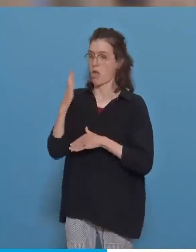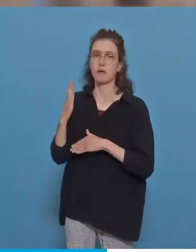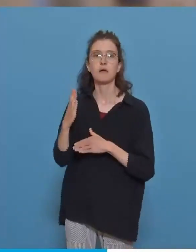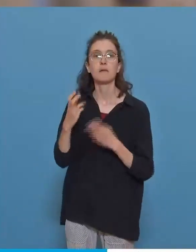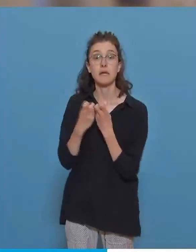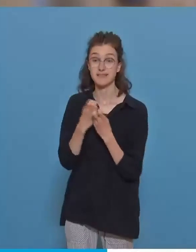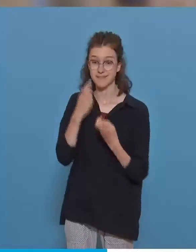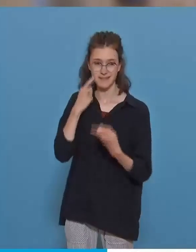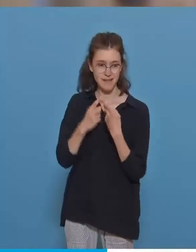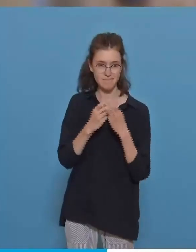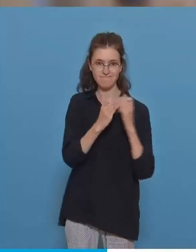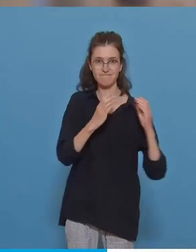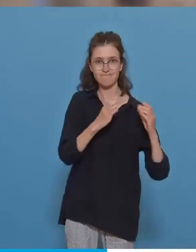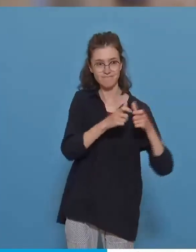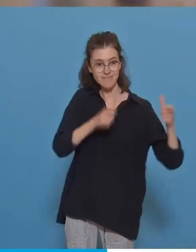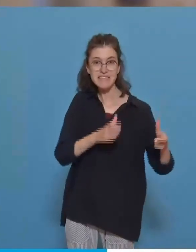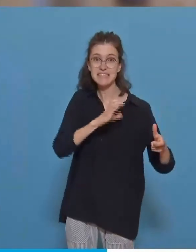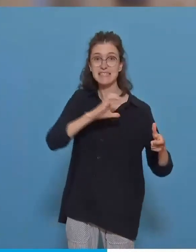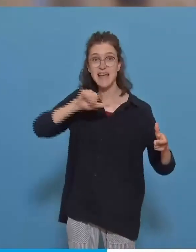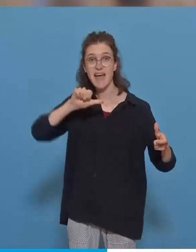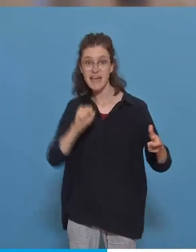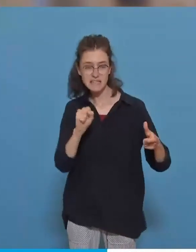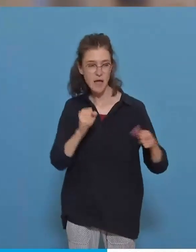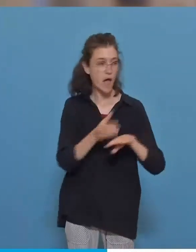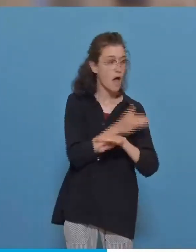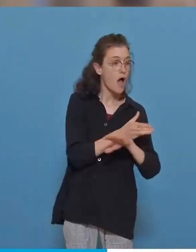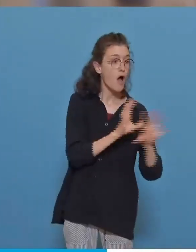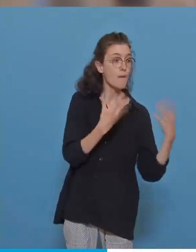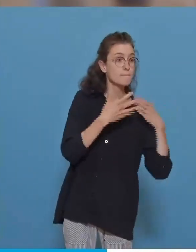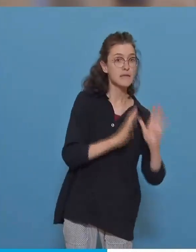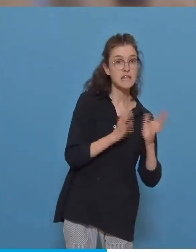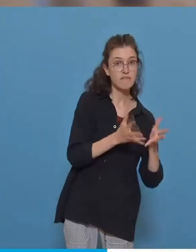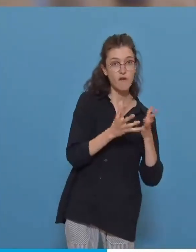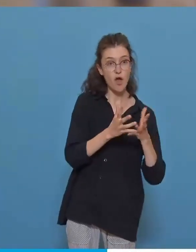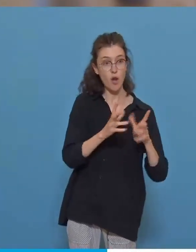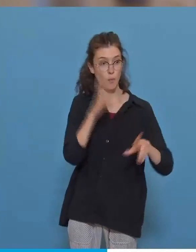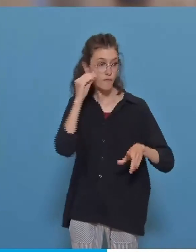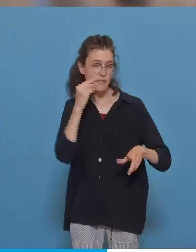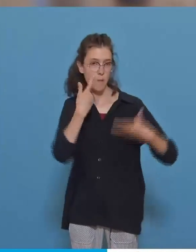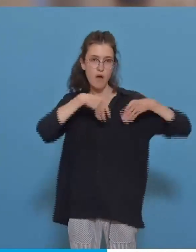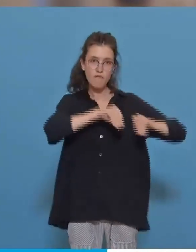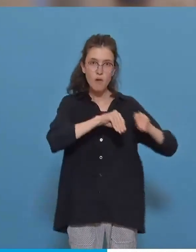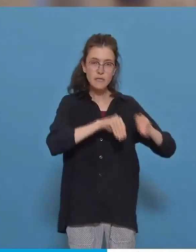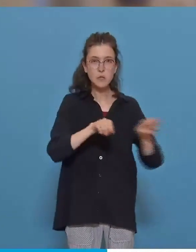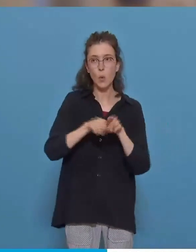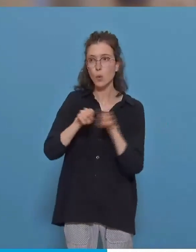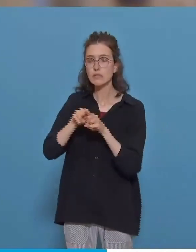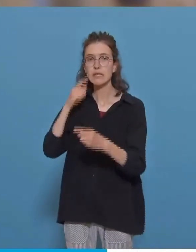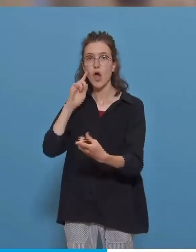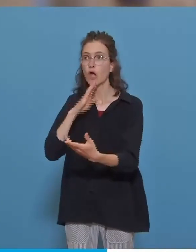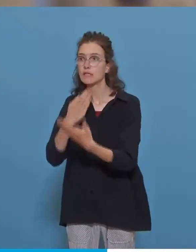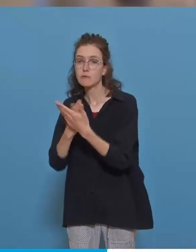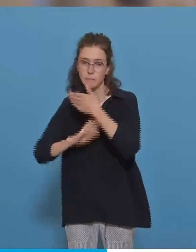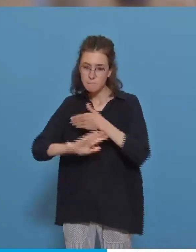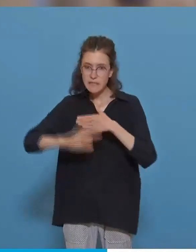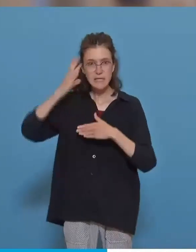des bénévoles et des professionnels sur les premiers secours en santé mentale, sur des consultations pour les étudiants, sur notre partenariat avec